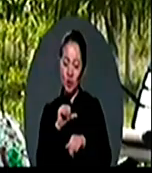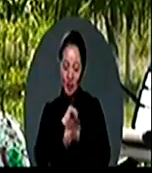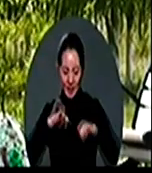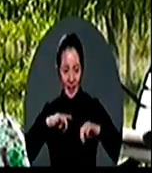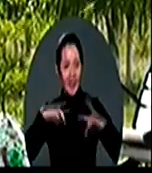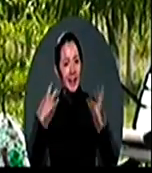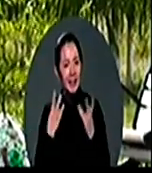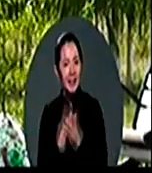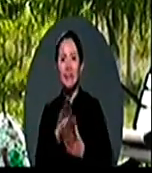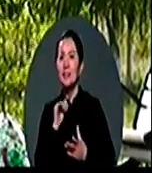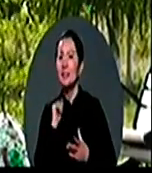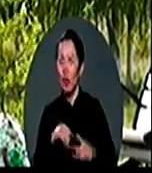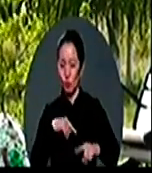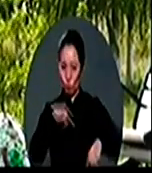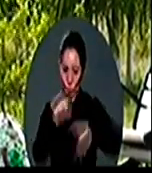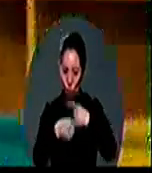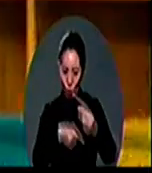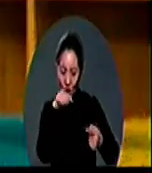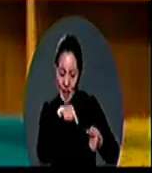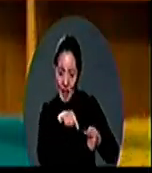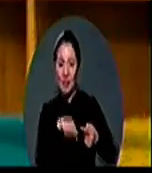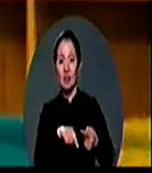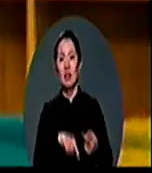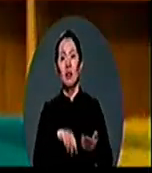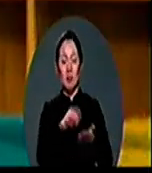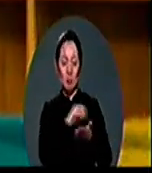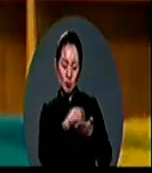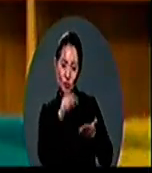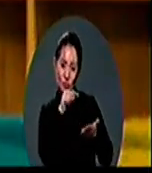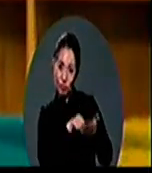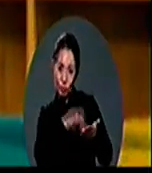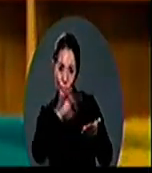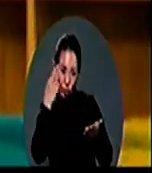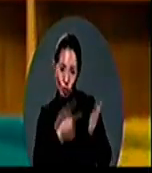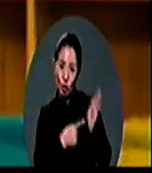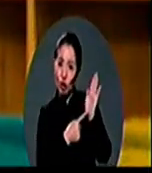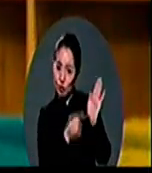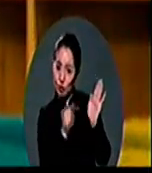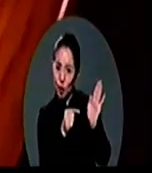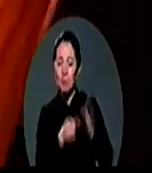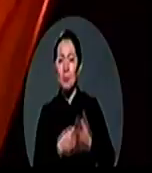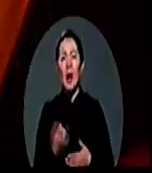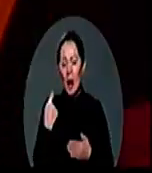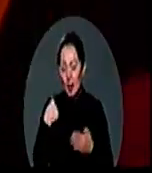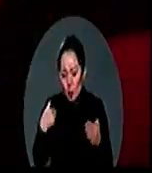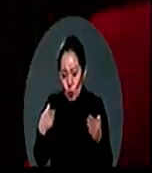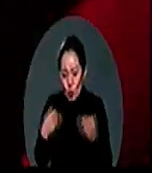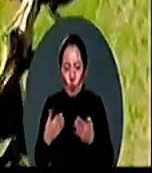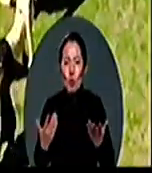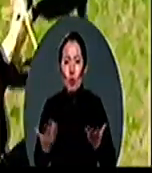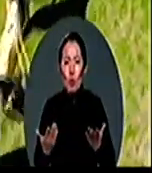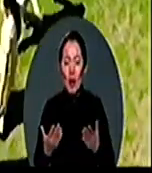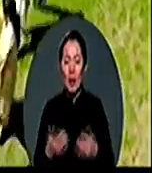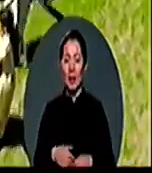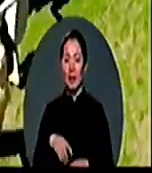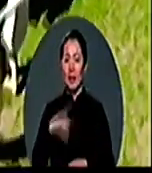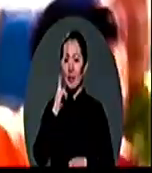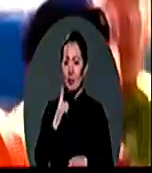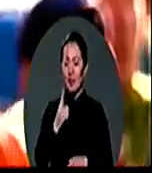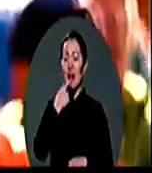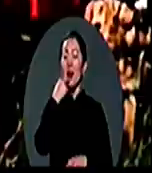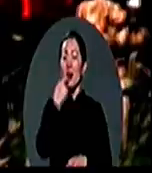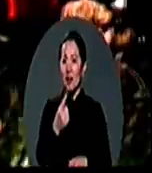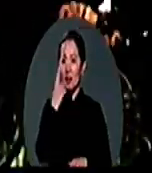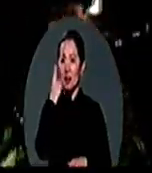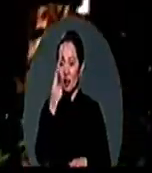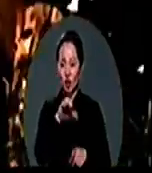иргэд юугаараа нэгдмэл байхын гэдгийг бол энэ багнаар бол тодорхойлж өгч байгаа. Хамгийн наадсах нь нэг их